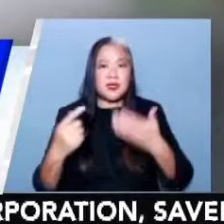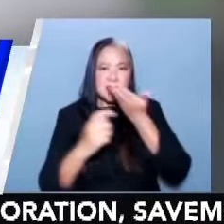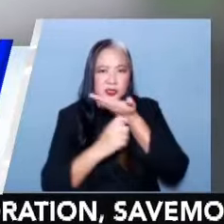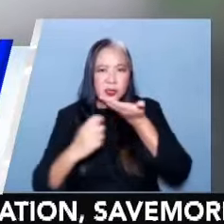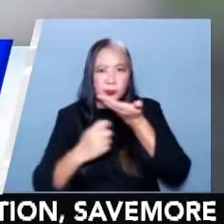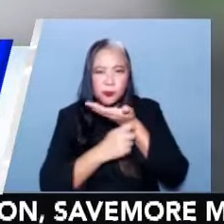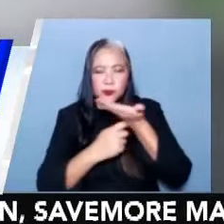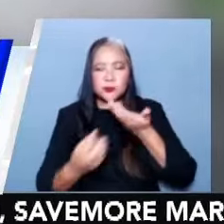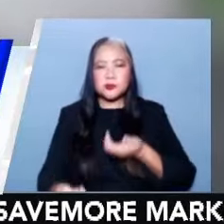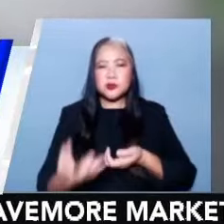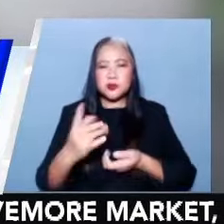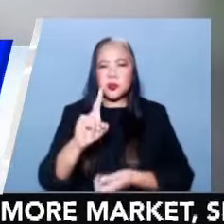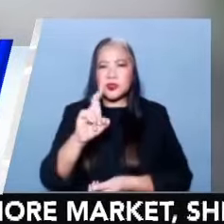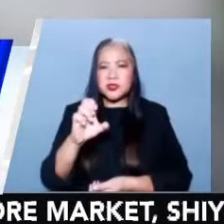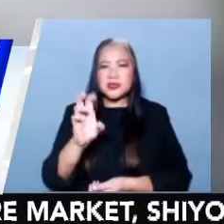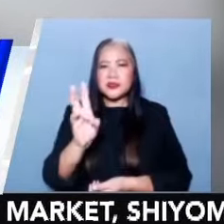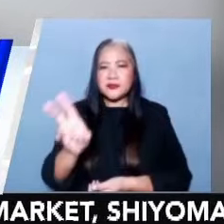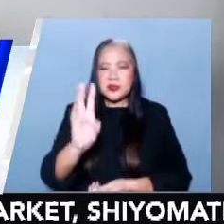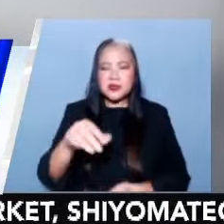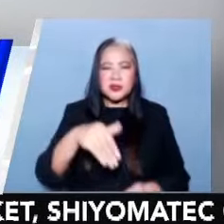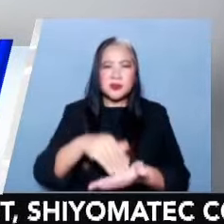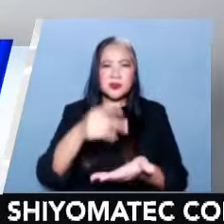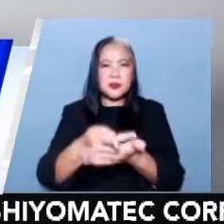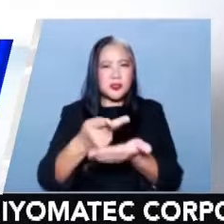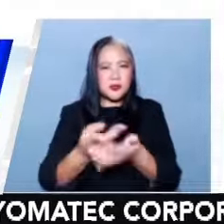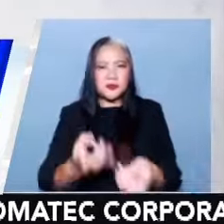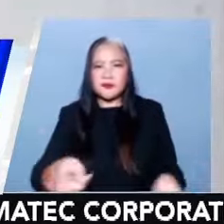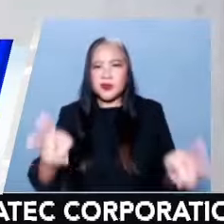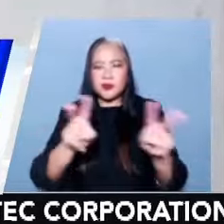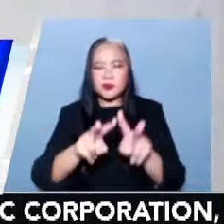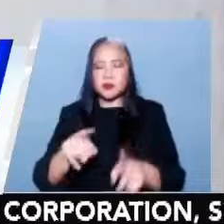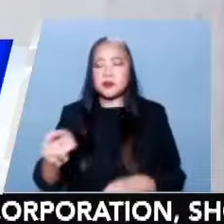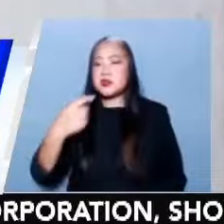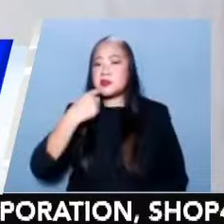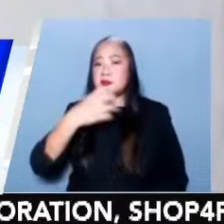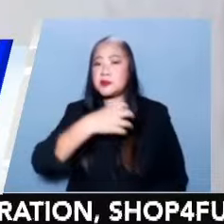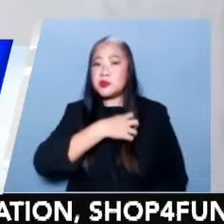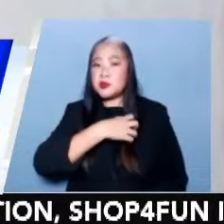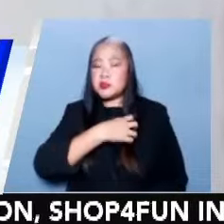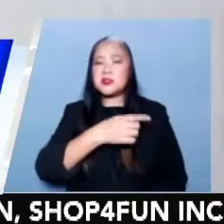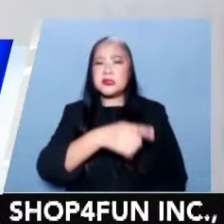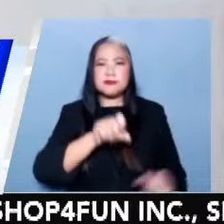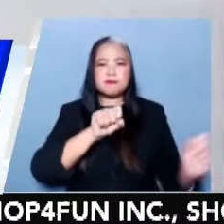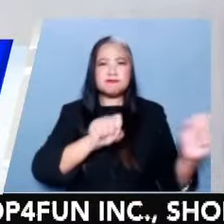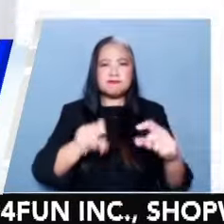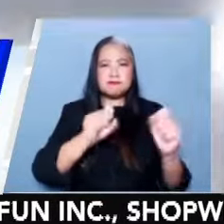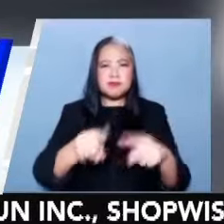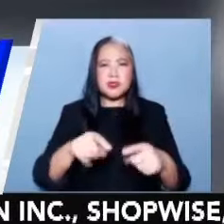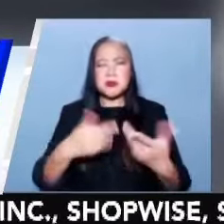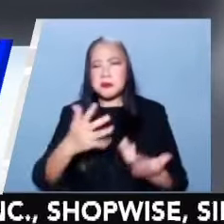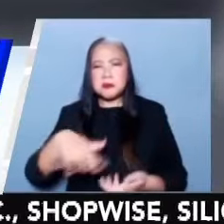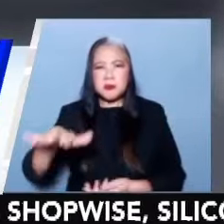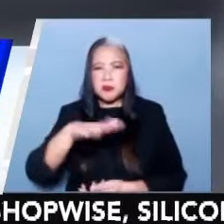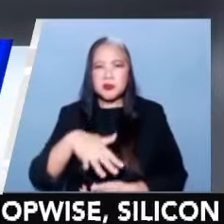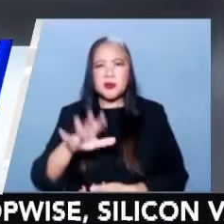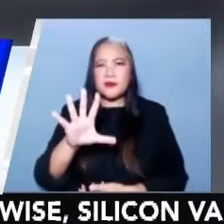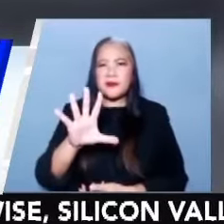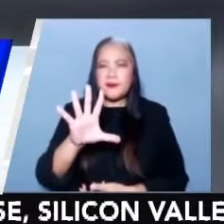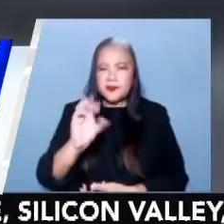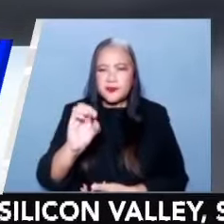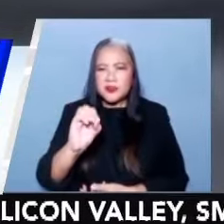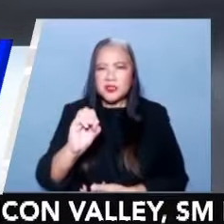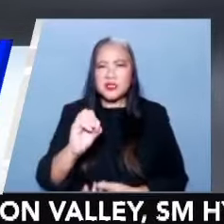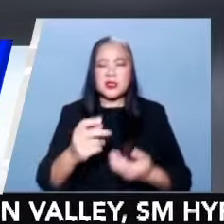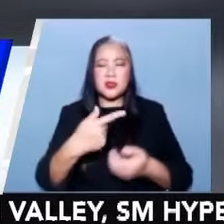ng 170,000 pesos. Ayon sa mga pulis, nakabebenta ang sospek ng hindi bababa sa 50 grams ng shabu